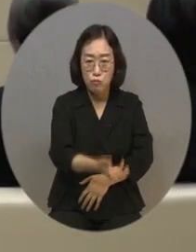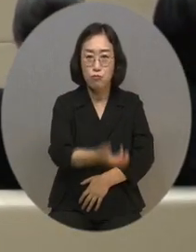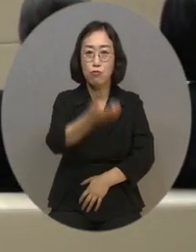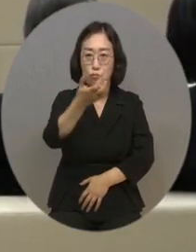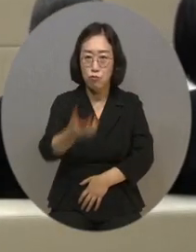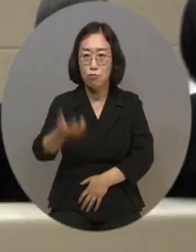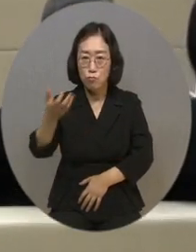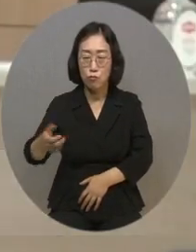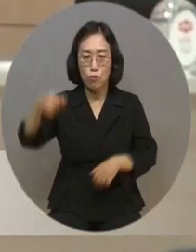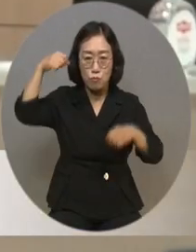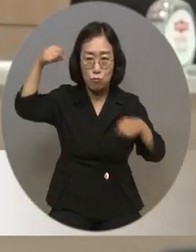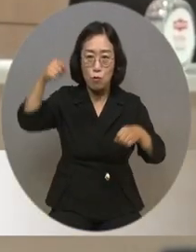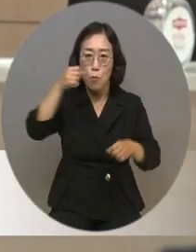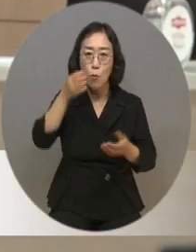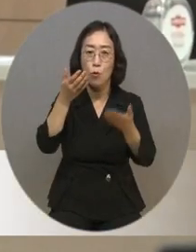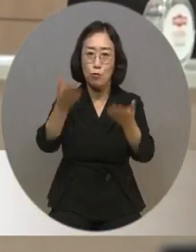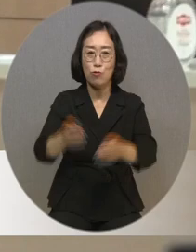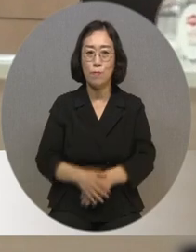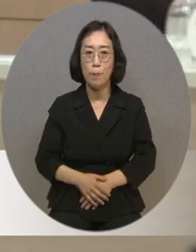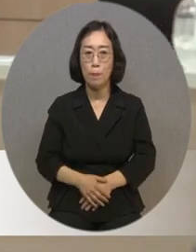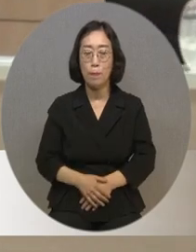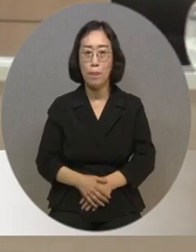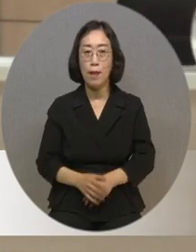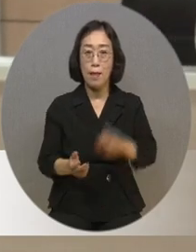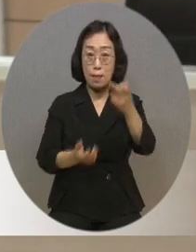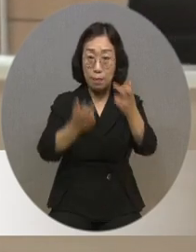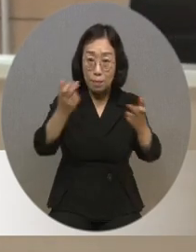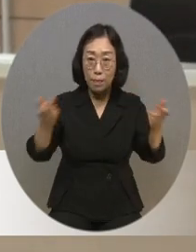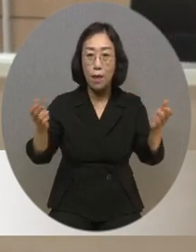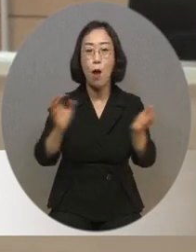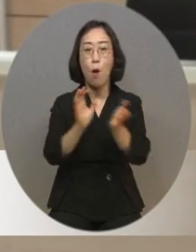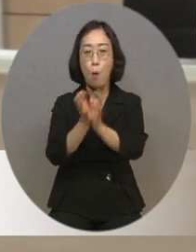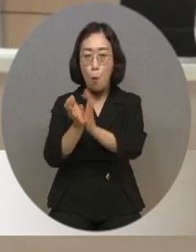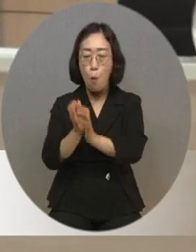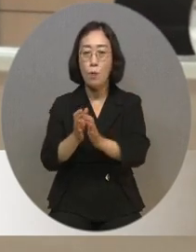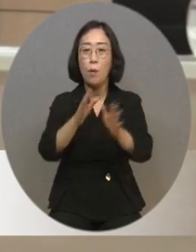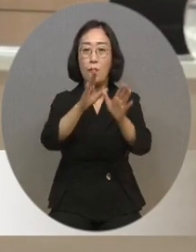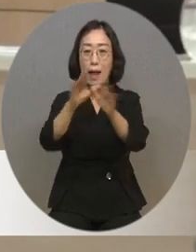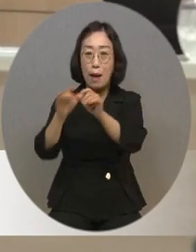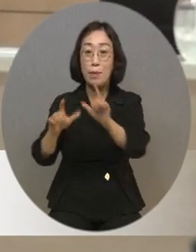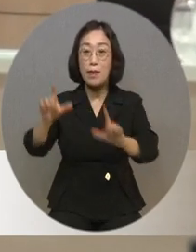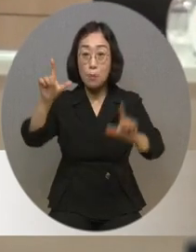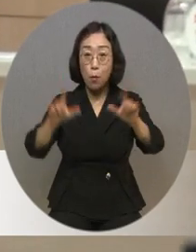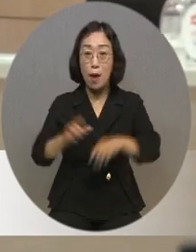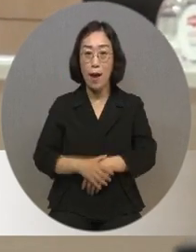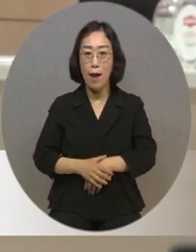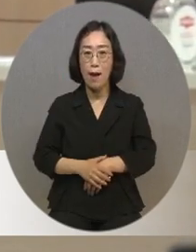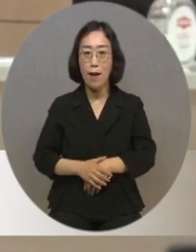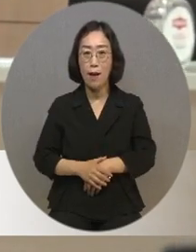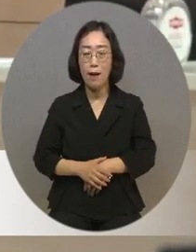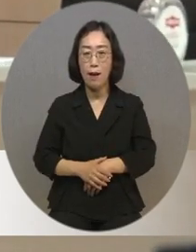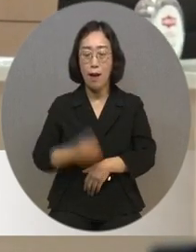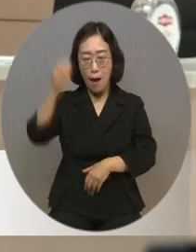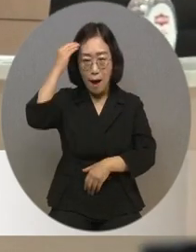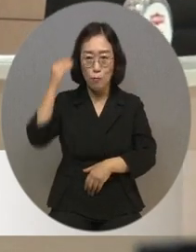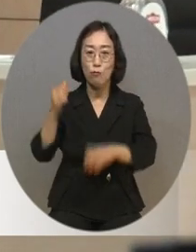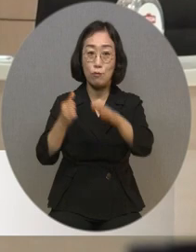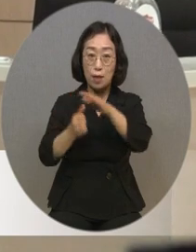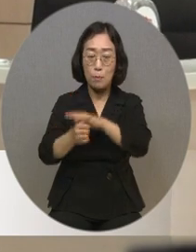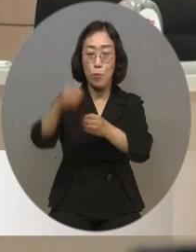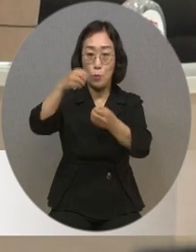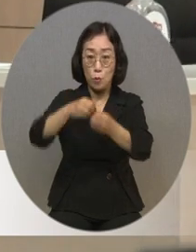찾아 여행을 합니다. 수강산과 꽃나비를 형상화하는 우리 나라를 대표하는